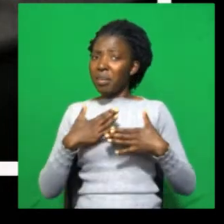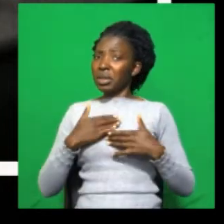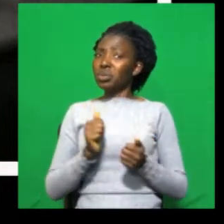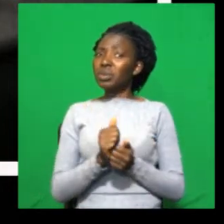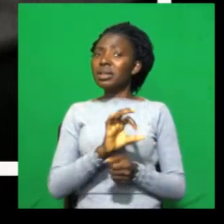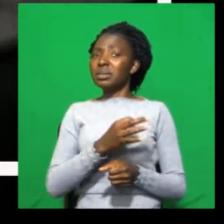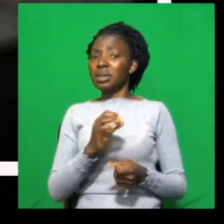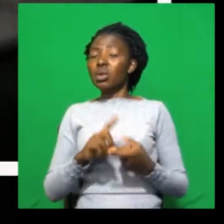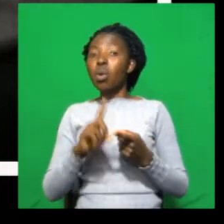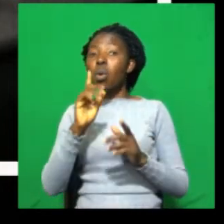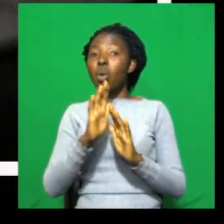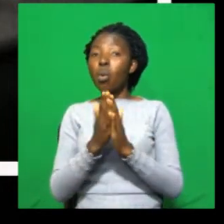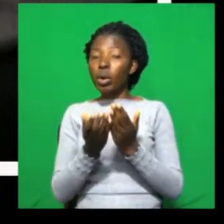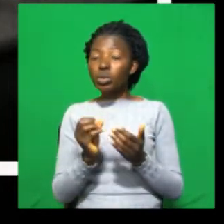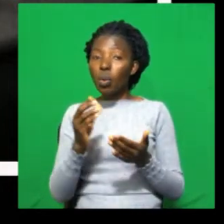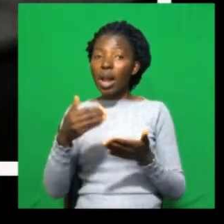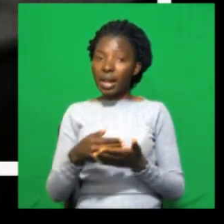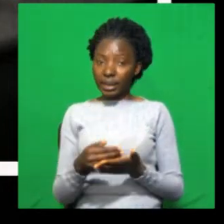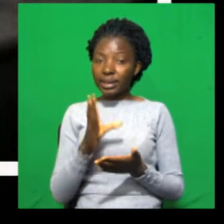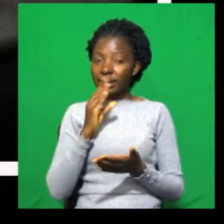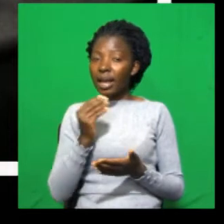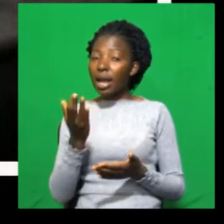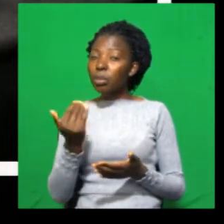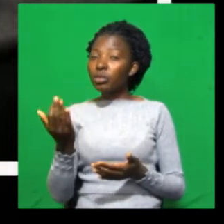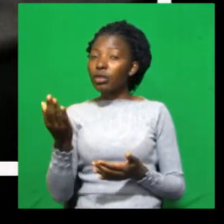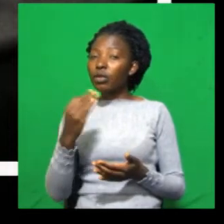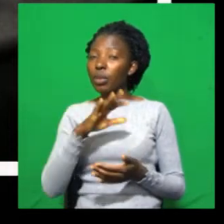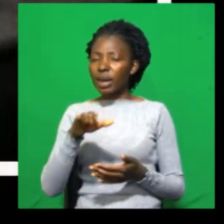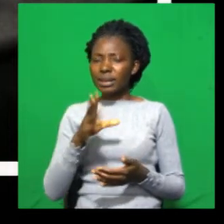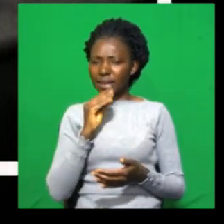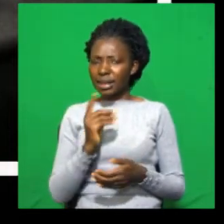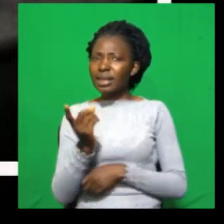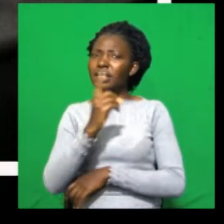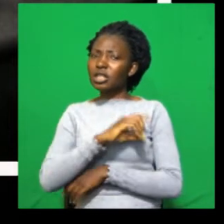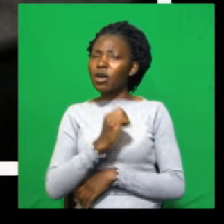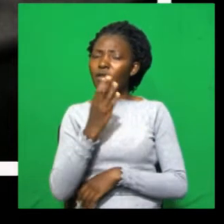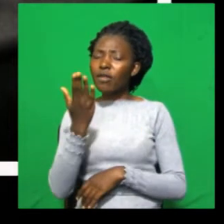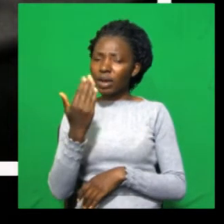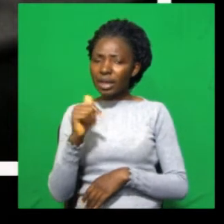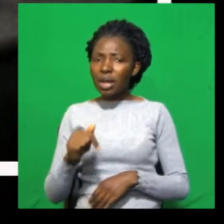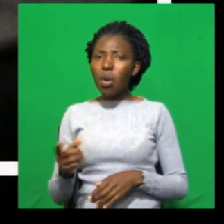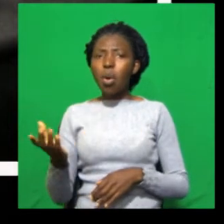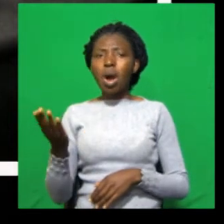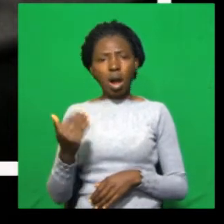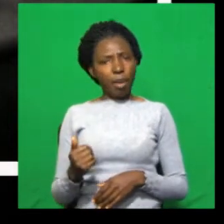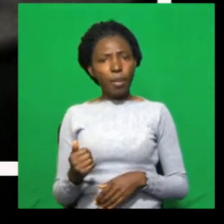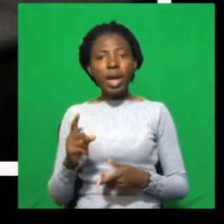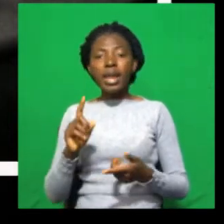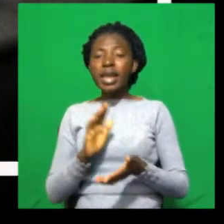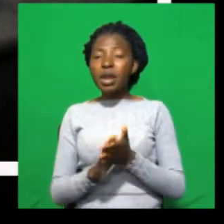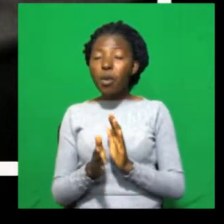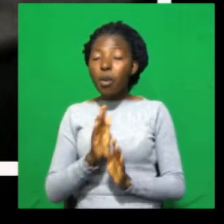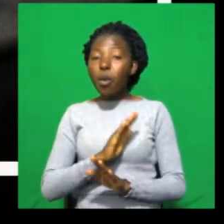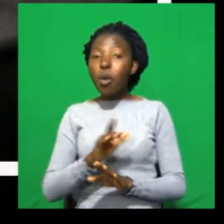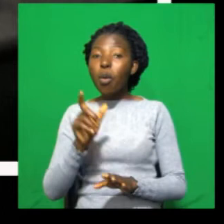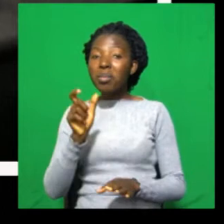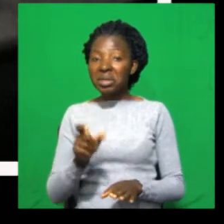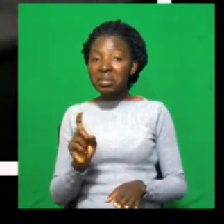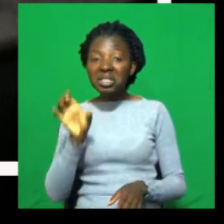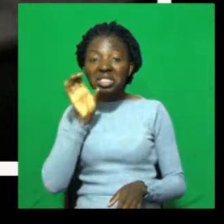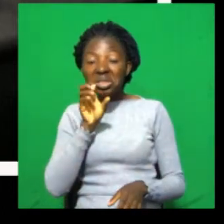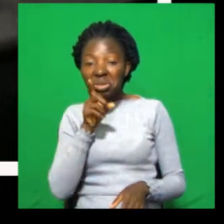kana neshoko, kana nemwadi inonzi inobva kwatiri, muchiti zuva raKristu ratosvika. Ngakurege kuva nomunhu unokunyengerai nomutoo